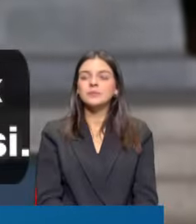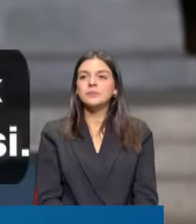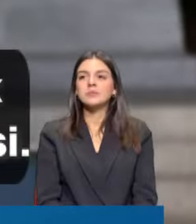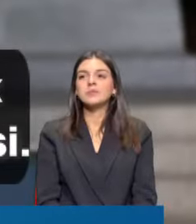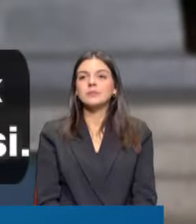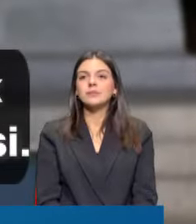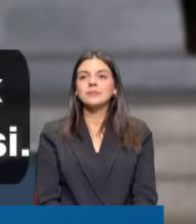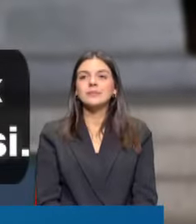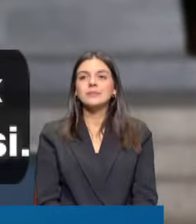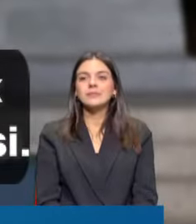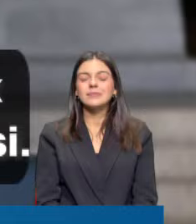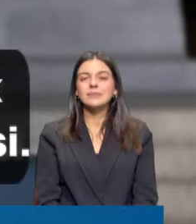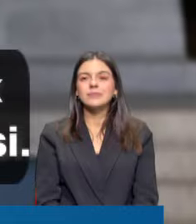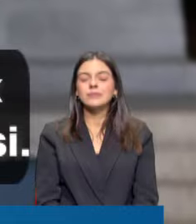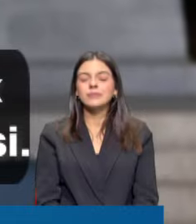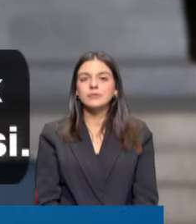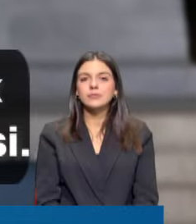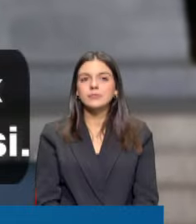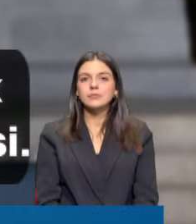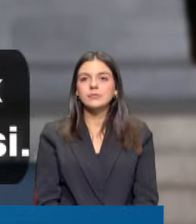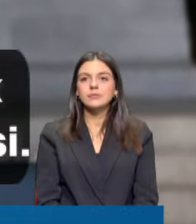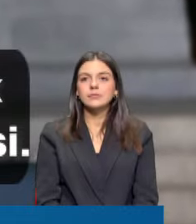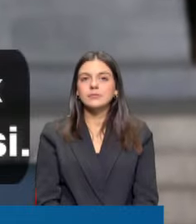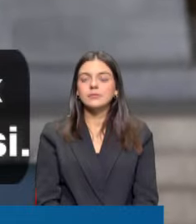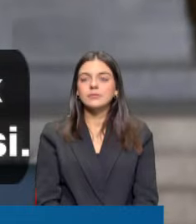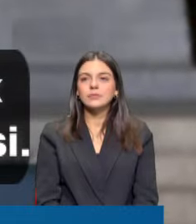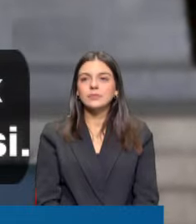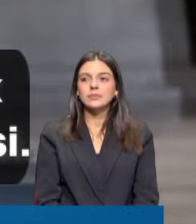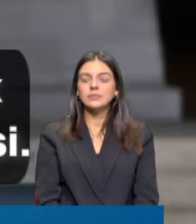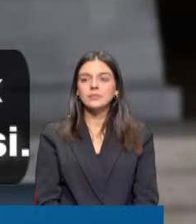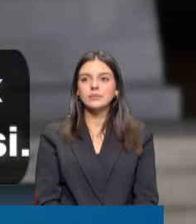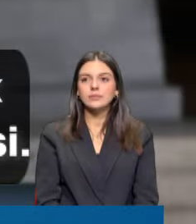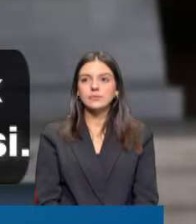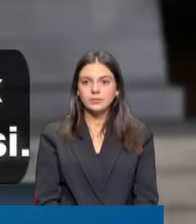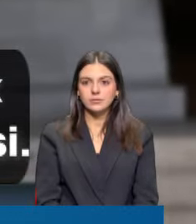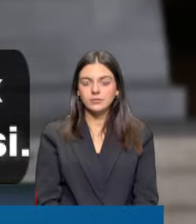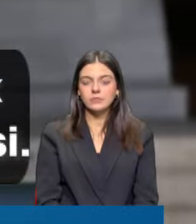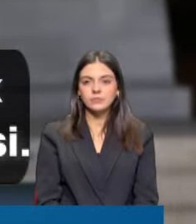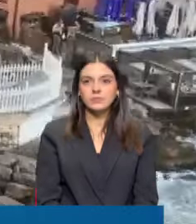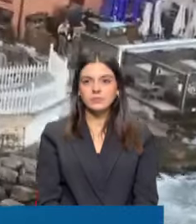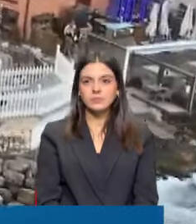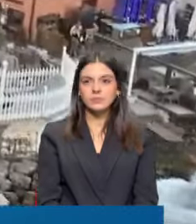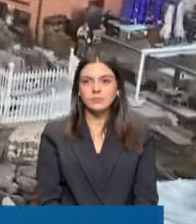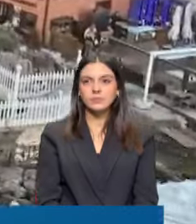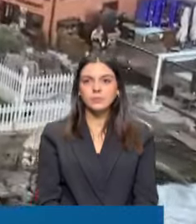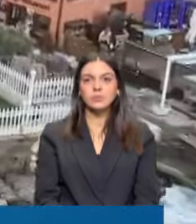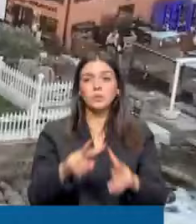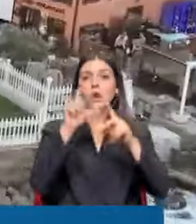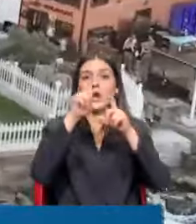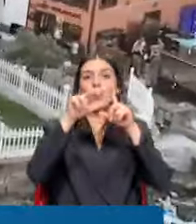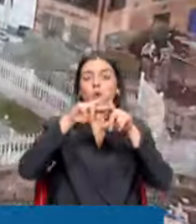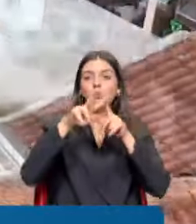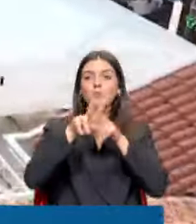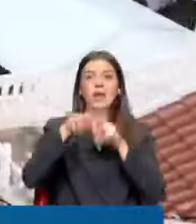var. Uyuşturucu kaçakçıları, güzellik merkezi açarak para aklayanlar. Yani günümüz Türkiye'si. Mudanya'da bu yıl